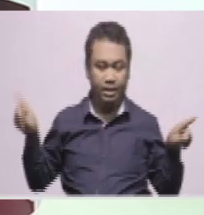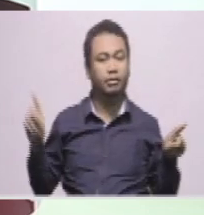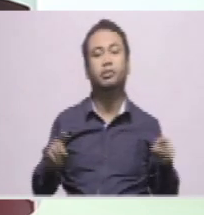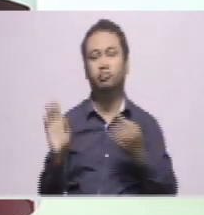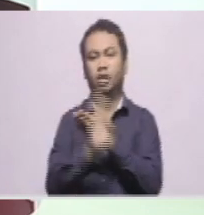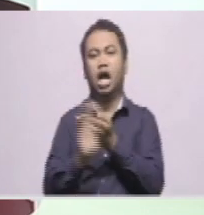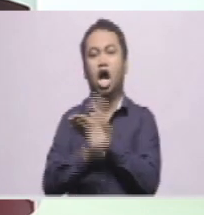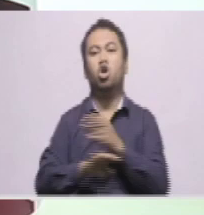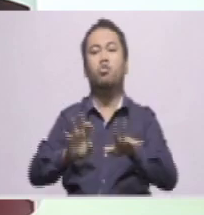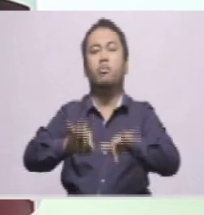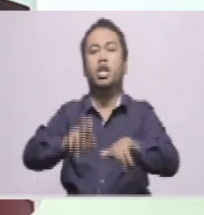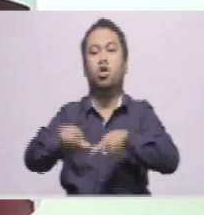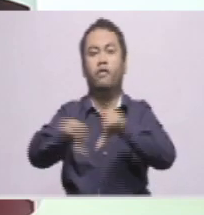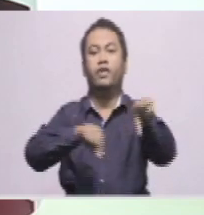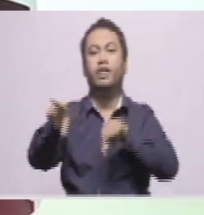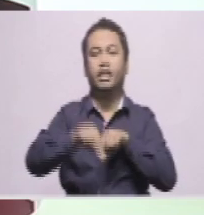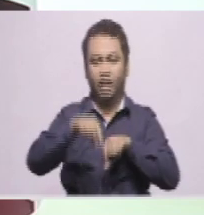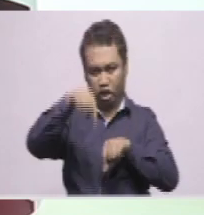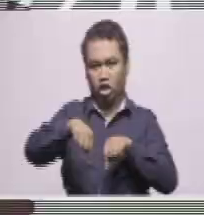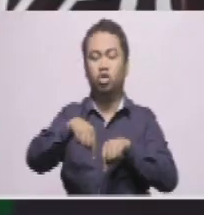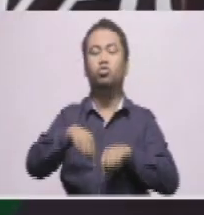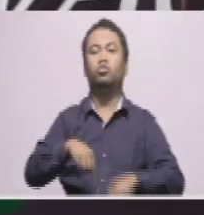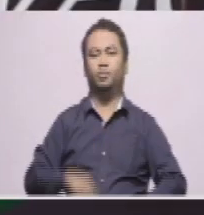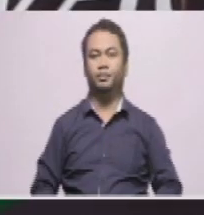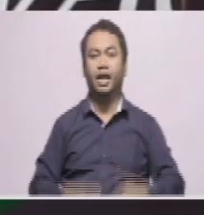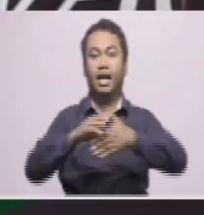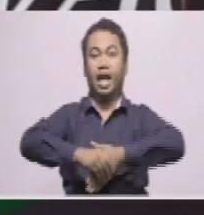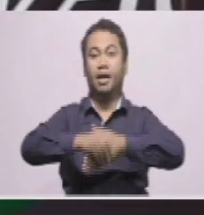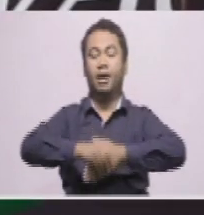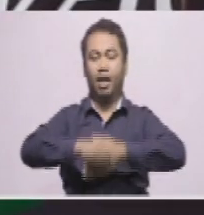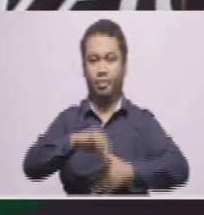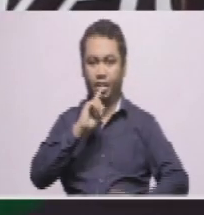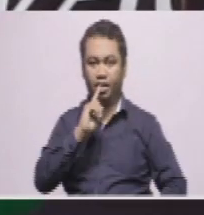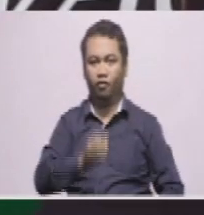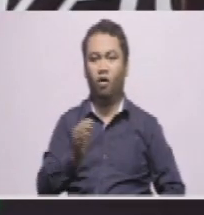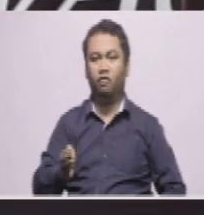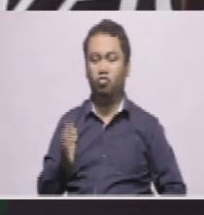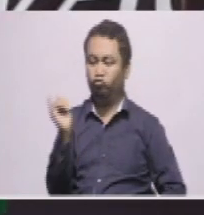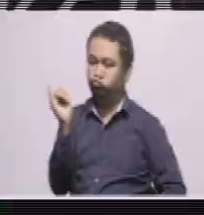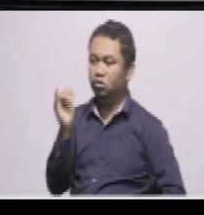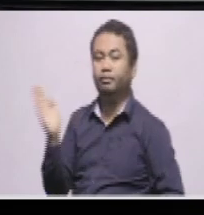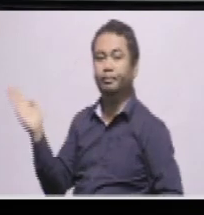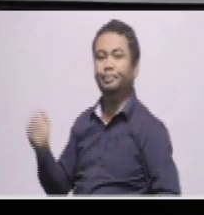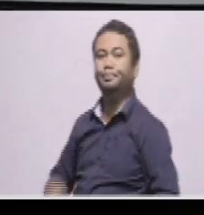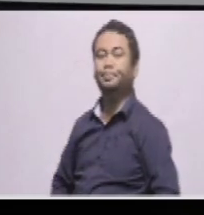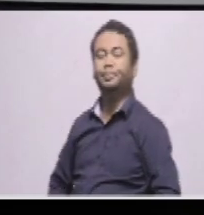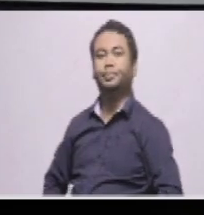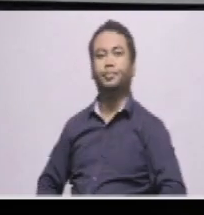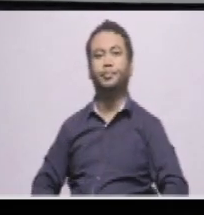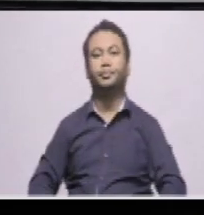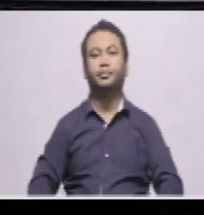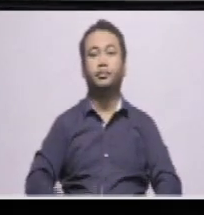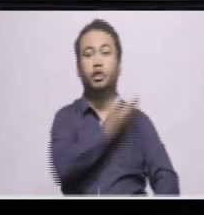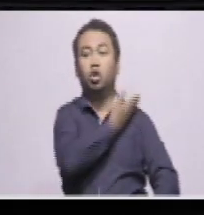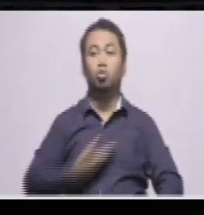amin'izao fifidianana solombavam-bahoaka eto Madagasikara izao Girardora Mambasoa no nanangona ny vaovao mikasika izay